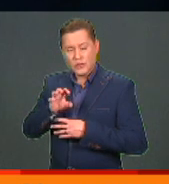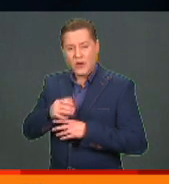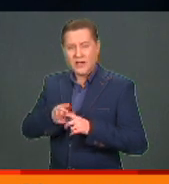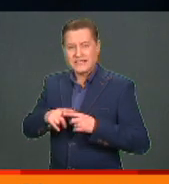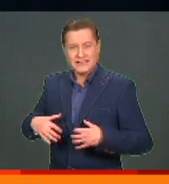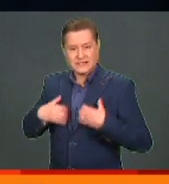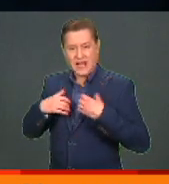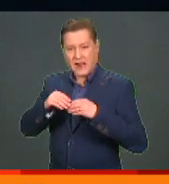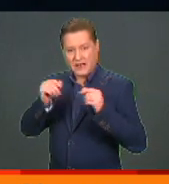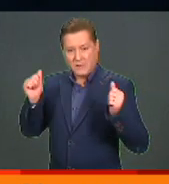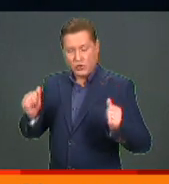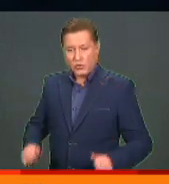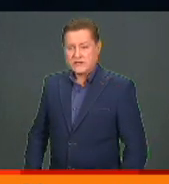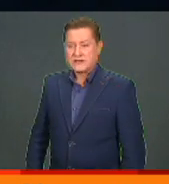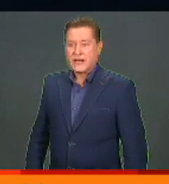минуться.